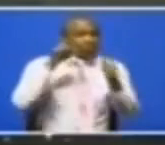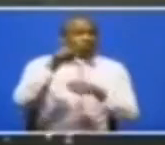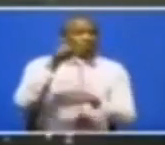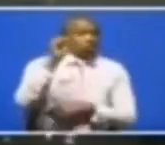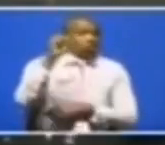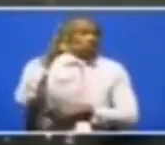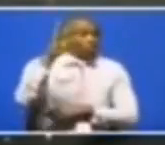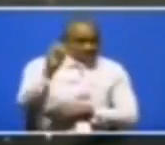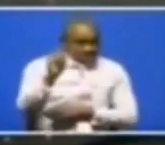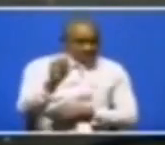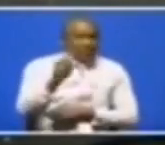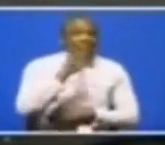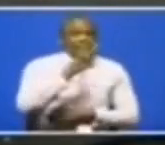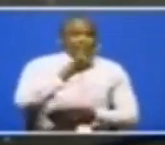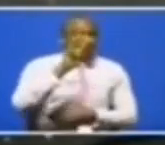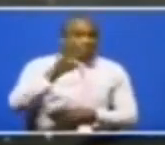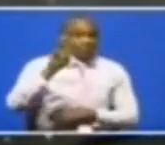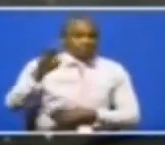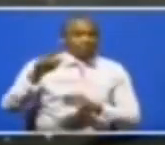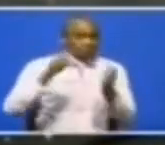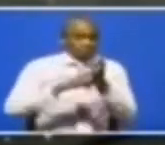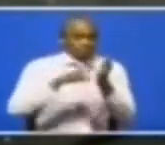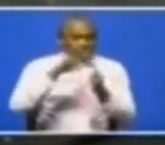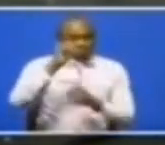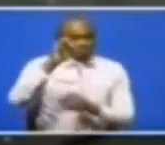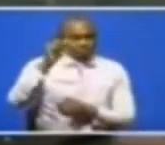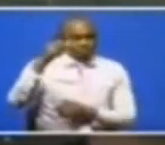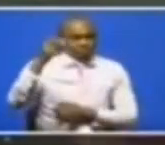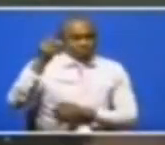www.drjeffforpresident2017.com,